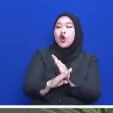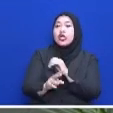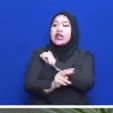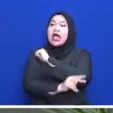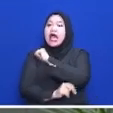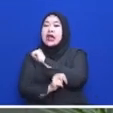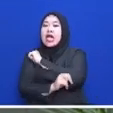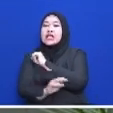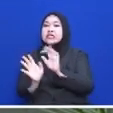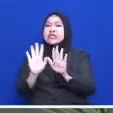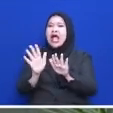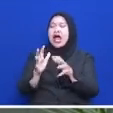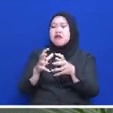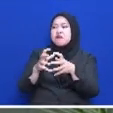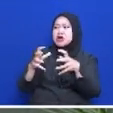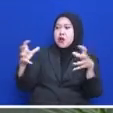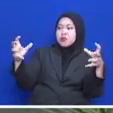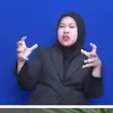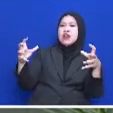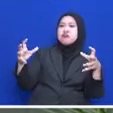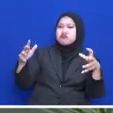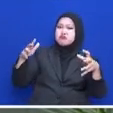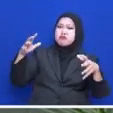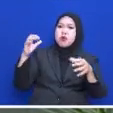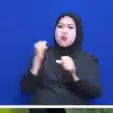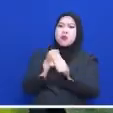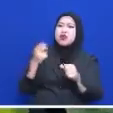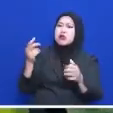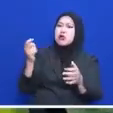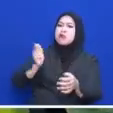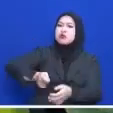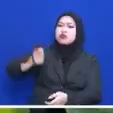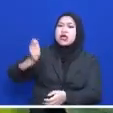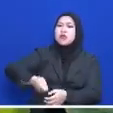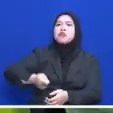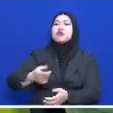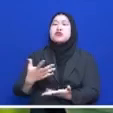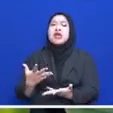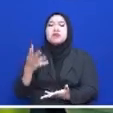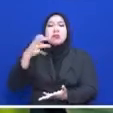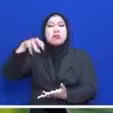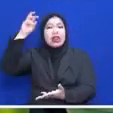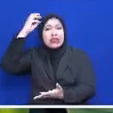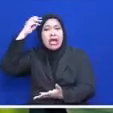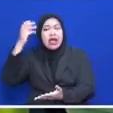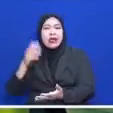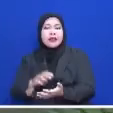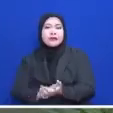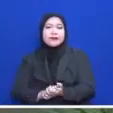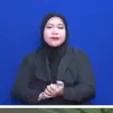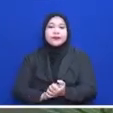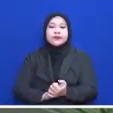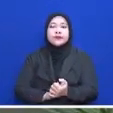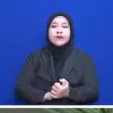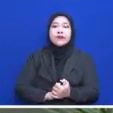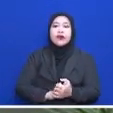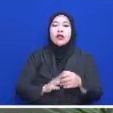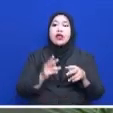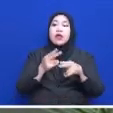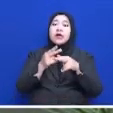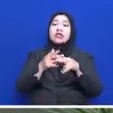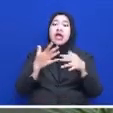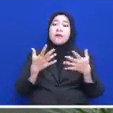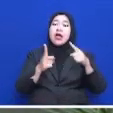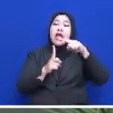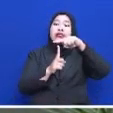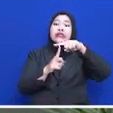sampai mendominasi keputusan-keputusan yang diatur oleh pemerintah dalam bahasa serhana teknokrasi